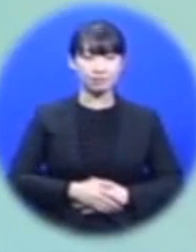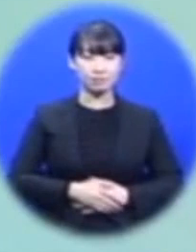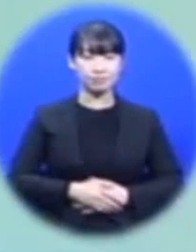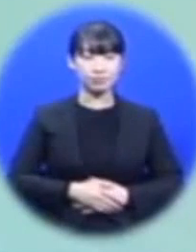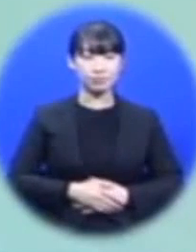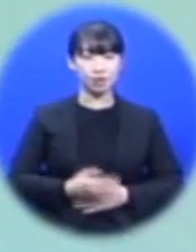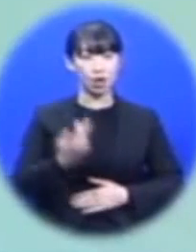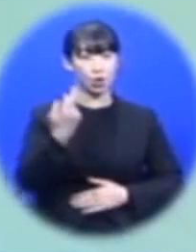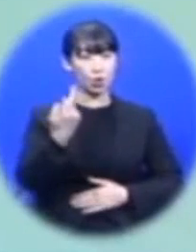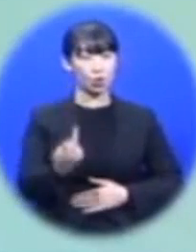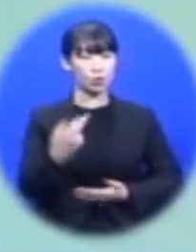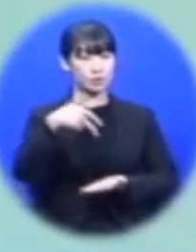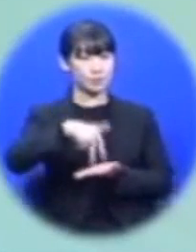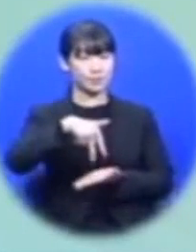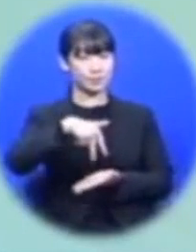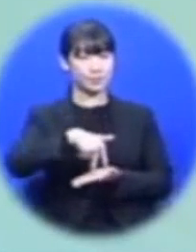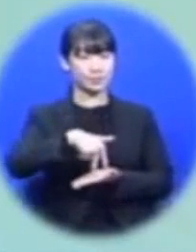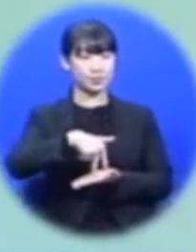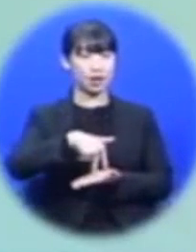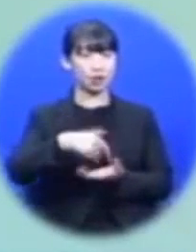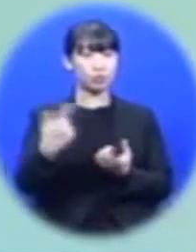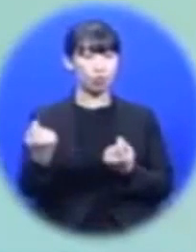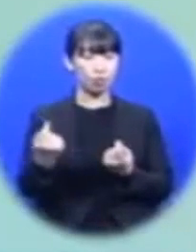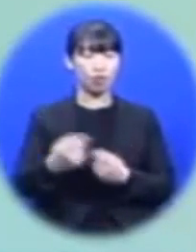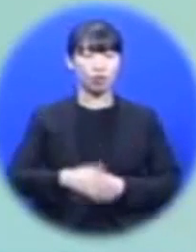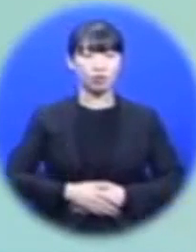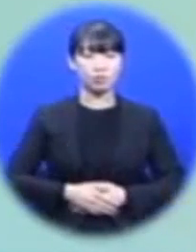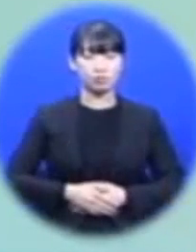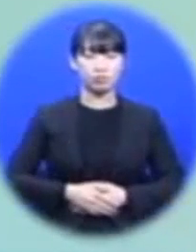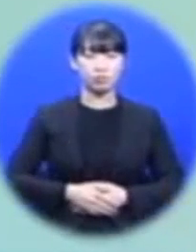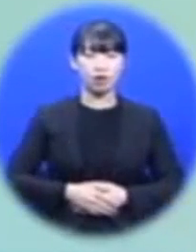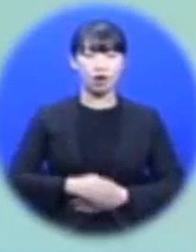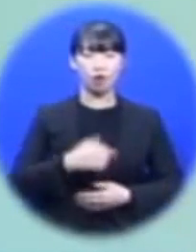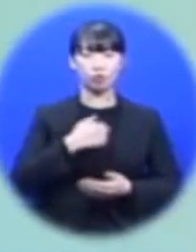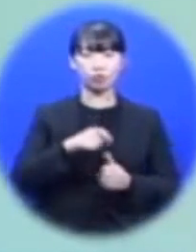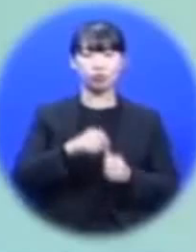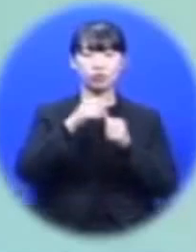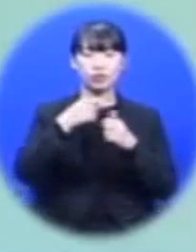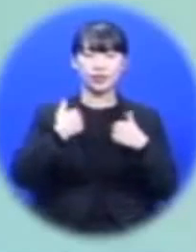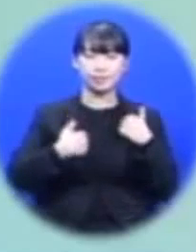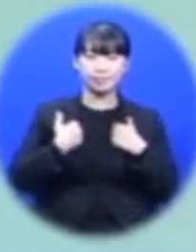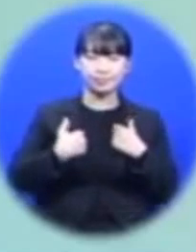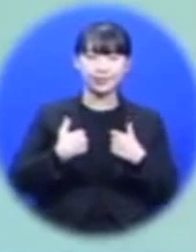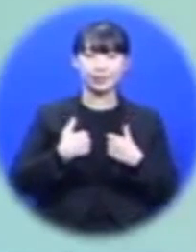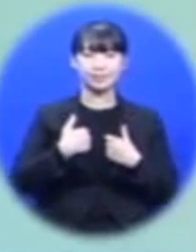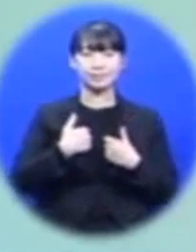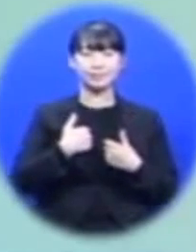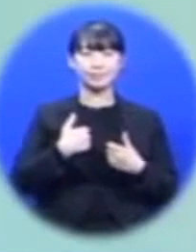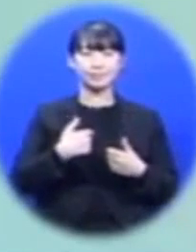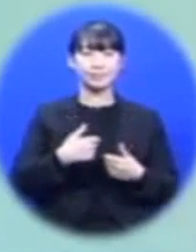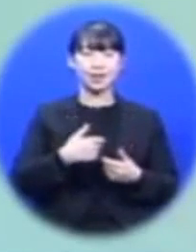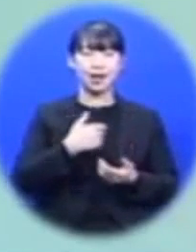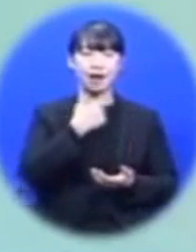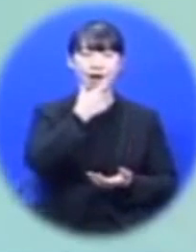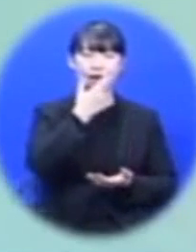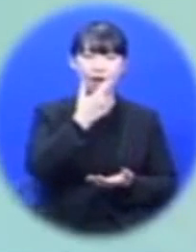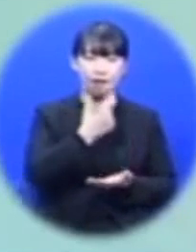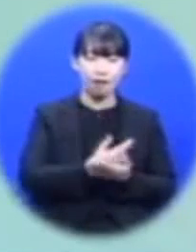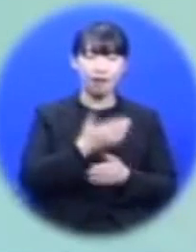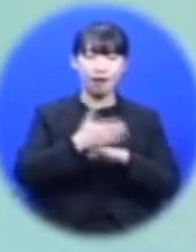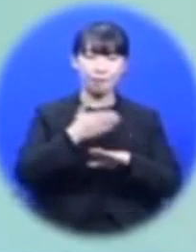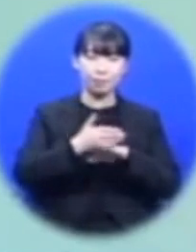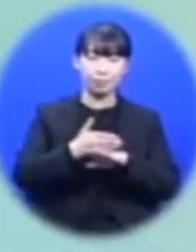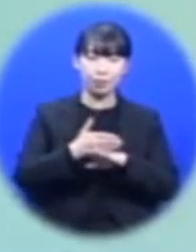동생처럼 자기도 그런 어 구원의 기쁨 넘치는 기쁨 감사 감격을 얻어보려고